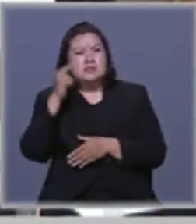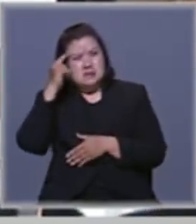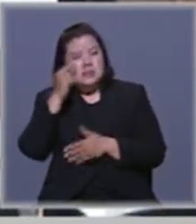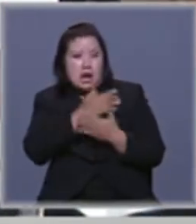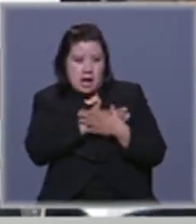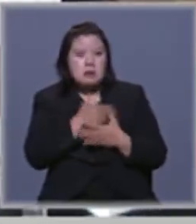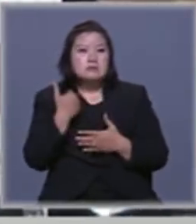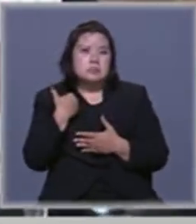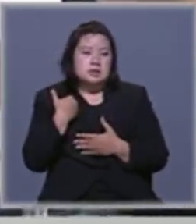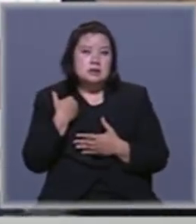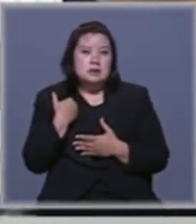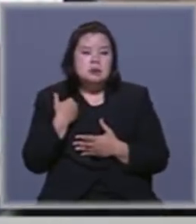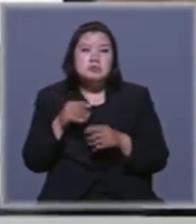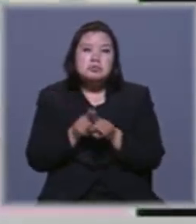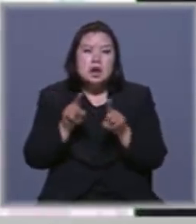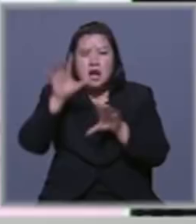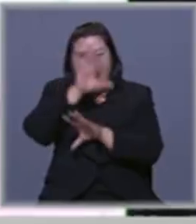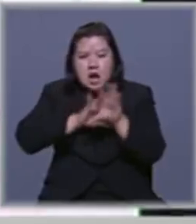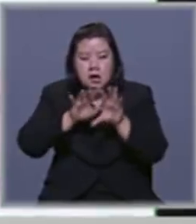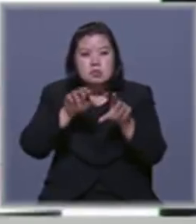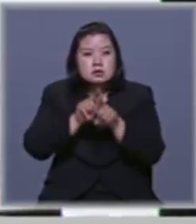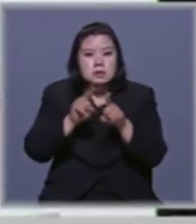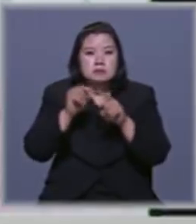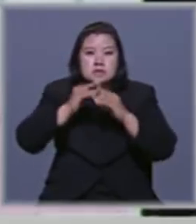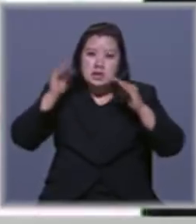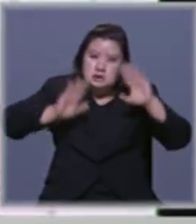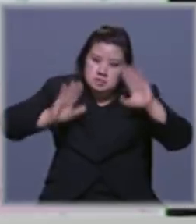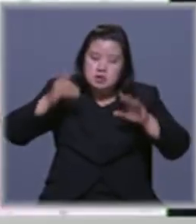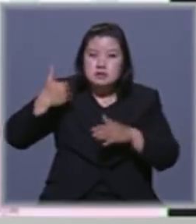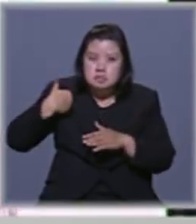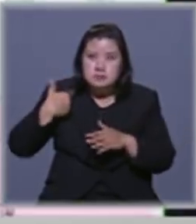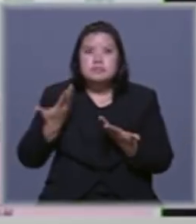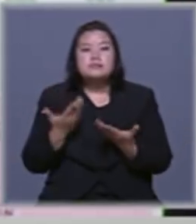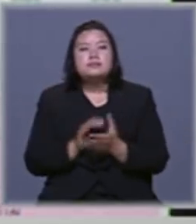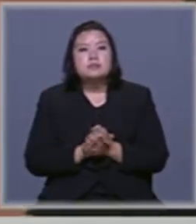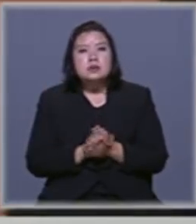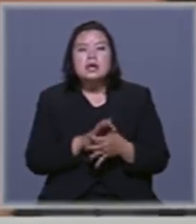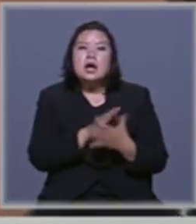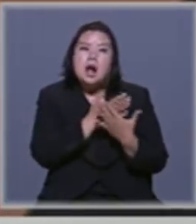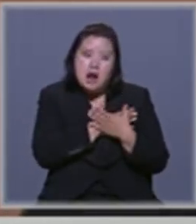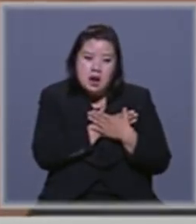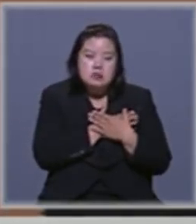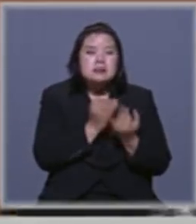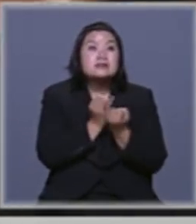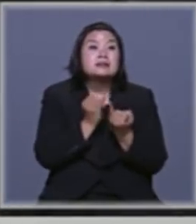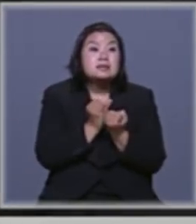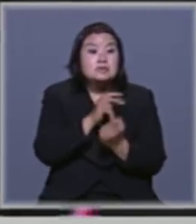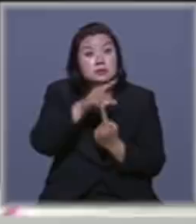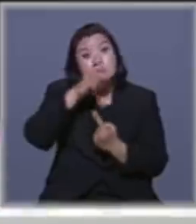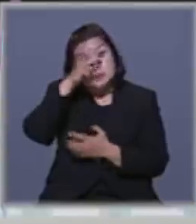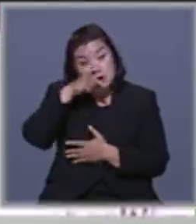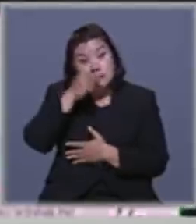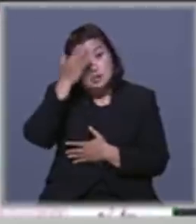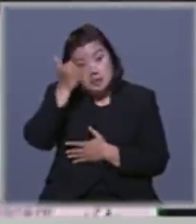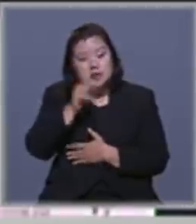ครับ เขายังคล้ายๆกับว่าเขายังคิดเรื่องประชาธิปไตยเรื่องอะไรที่อะไรต่างๆว่าผูกพันกับพรรคเต็มที่เชื่อมั่นพรรคเต็มที่เขาก็จะ